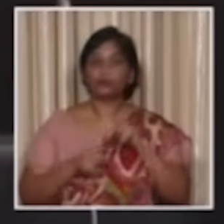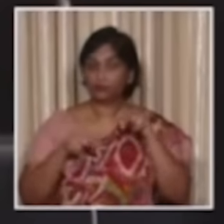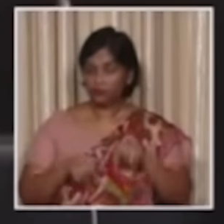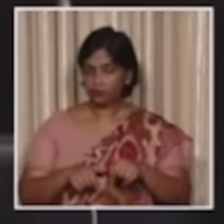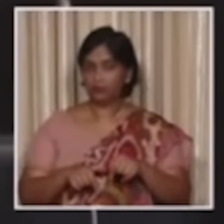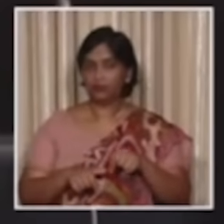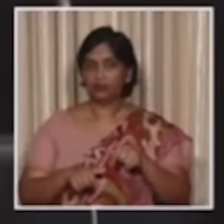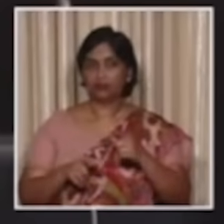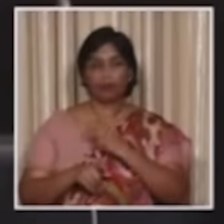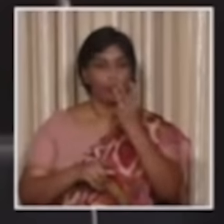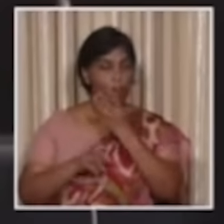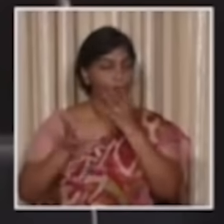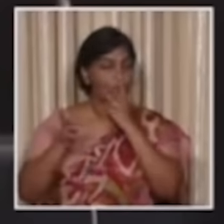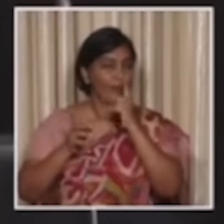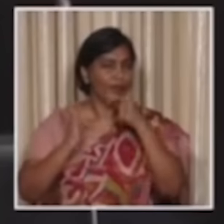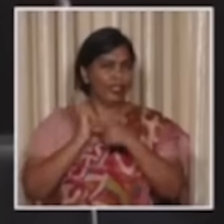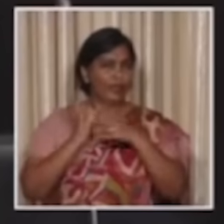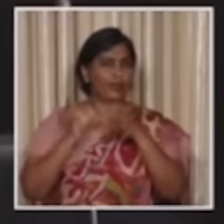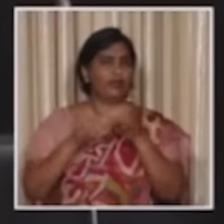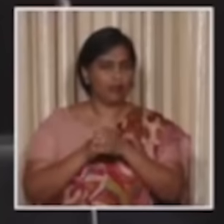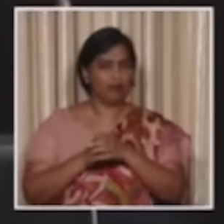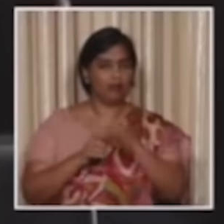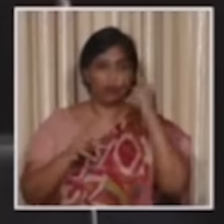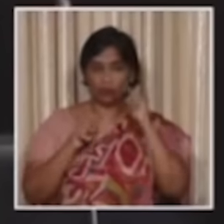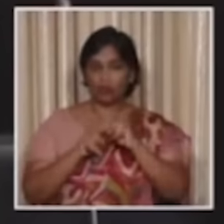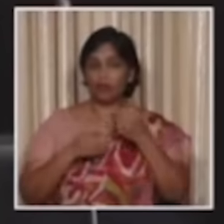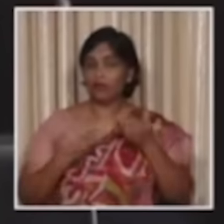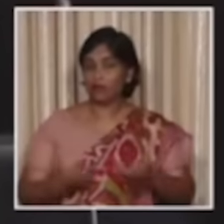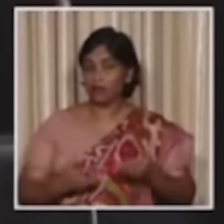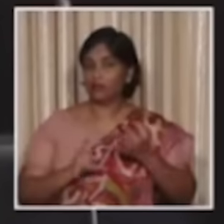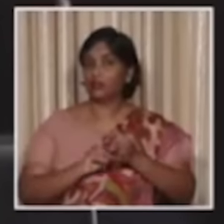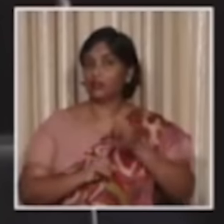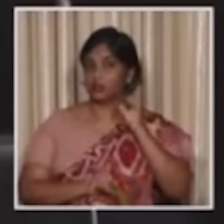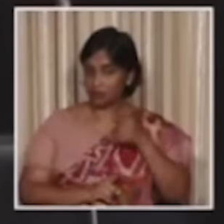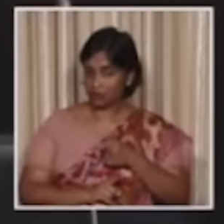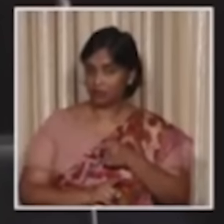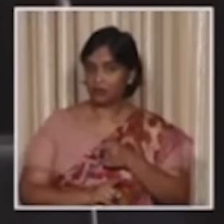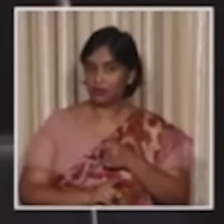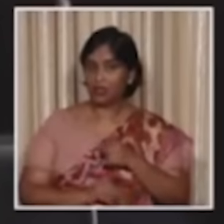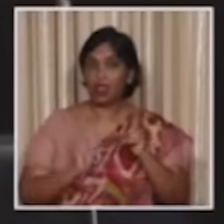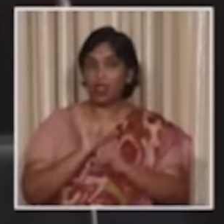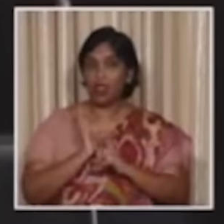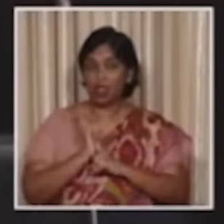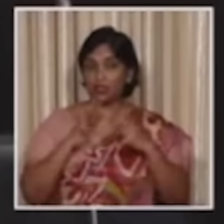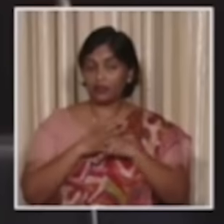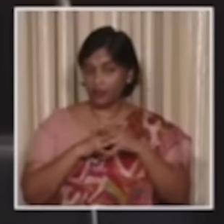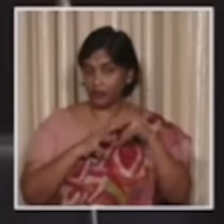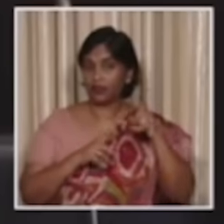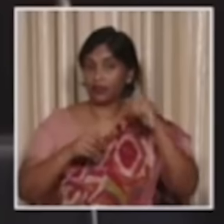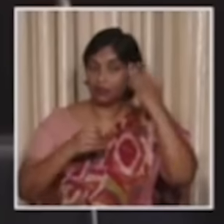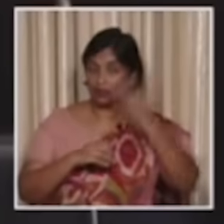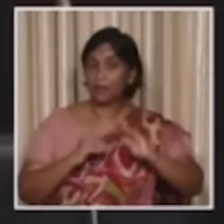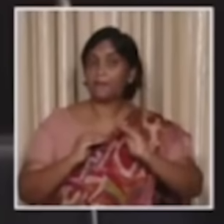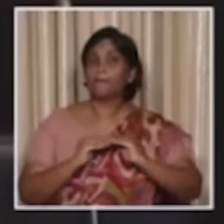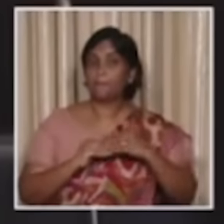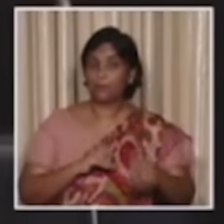මේ ත්‍රිපොලි කණ්ඩායම පිළිබඳව මම කිව යුතුයි අපේ වර්තමාන ජනාධිපතිතුමා ලසන්ත වික්‍රමතුංගගේ මරණයෙන්